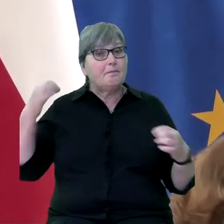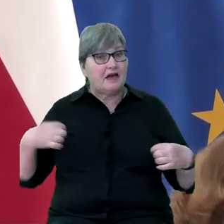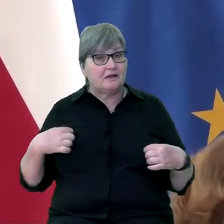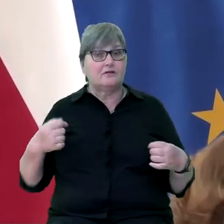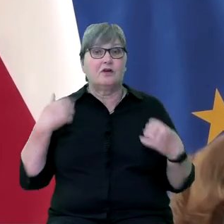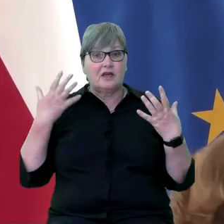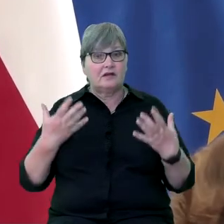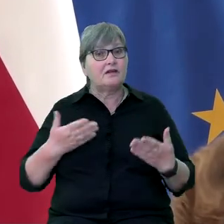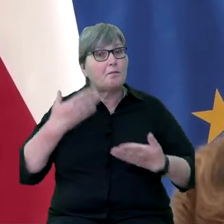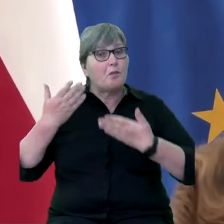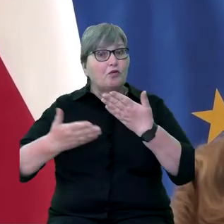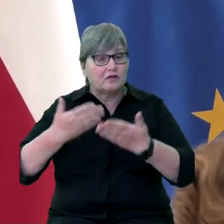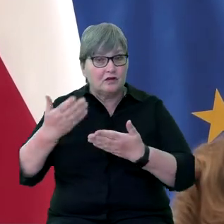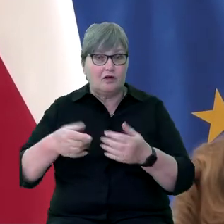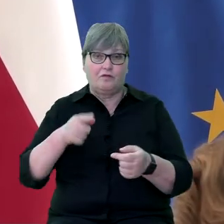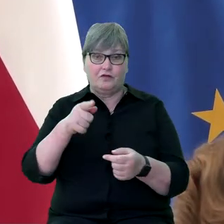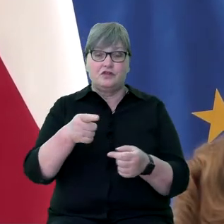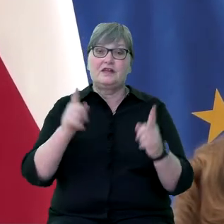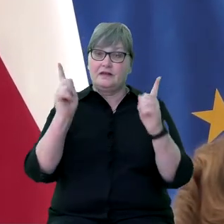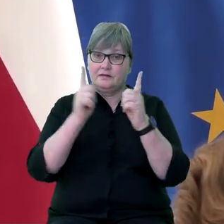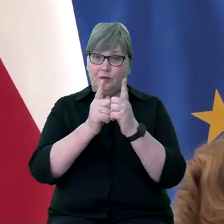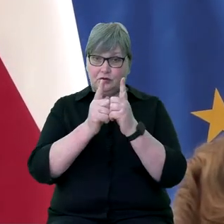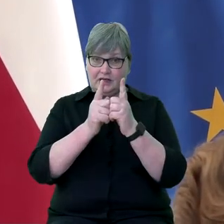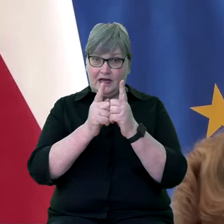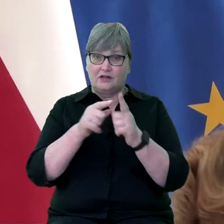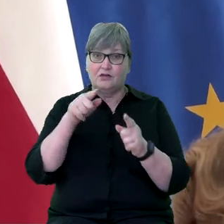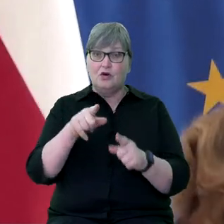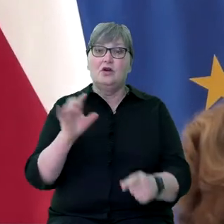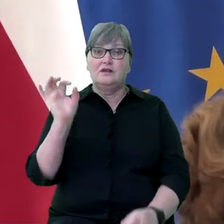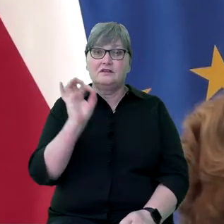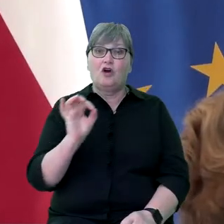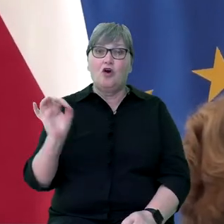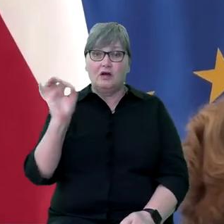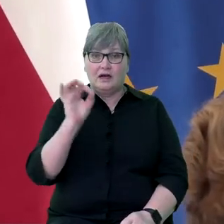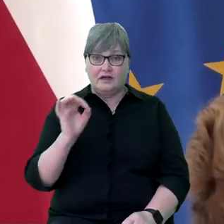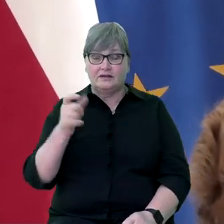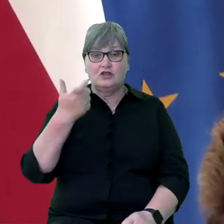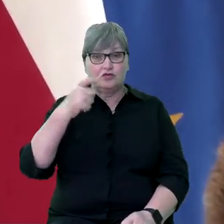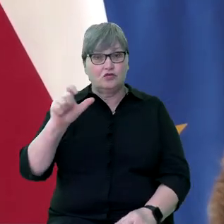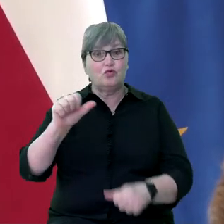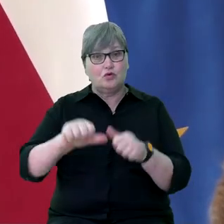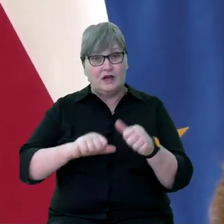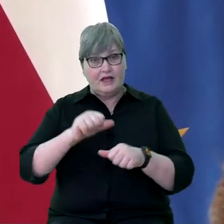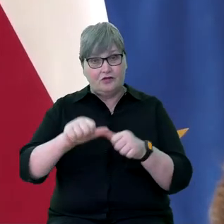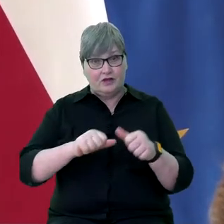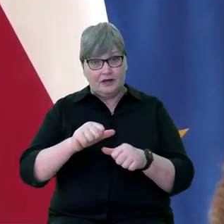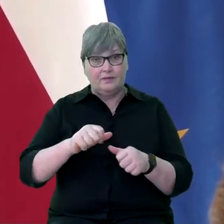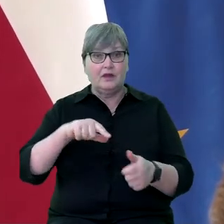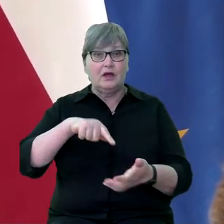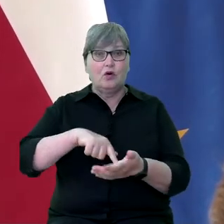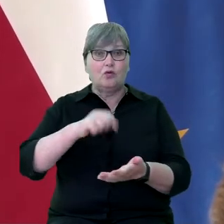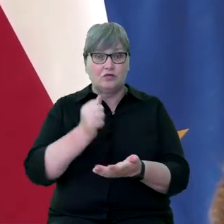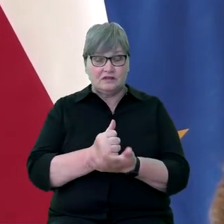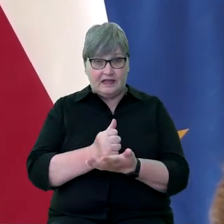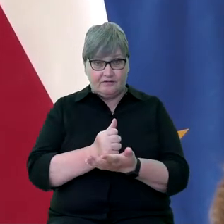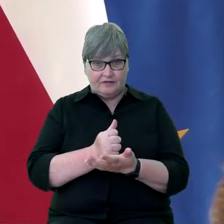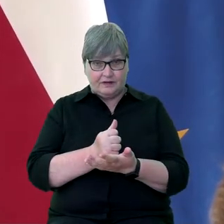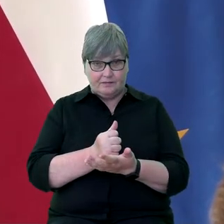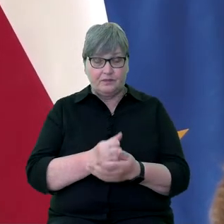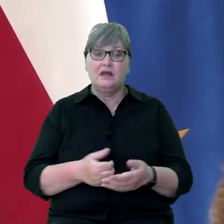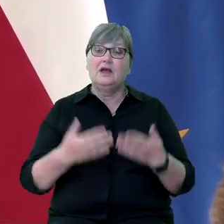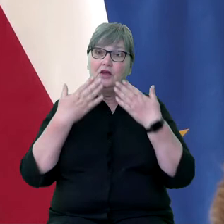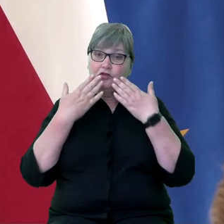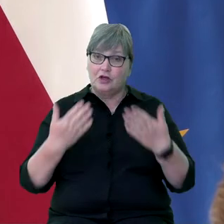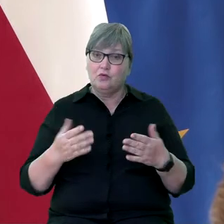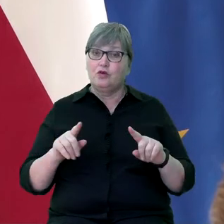spotkaniu w siedzibie Kancelarii Prezesa Rady Ministrów z okazji stulecia uchwalenia ustawy o Państwowej Służbie Cywilnej. Dziękuję